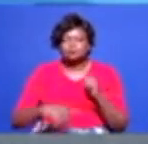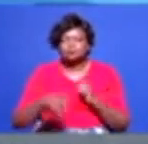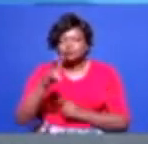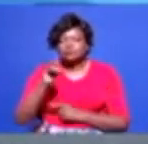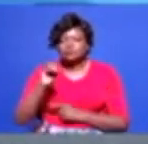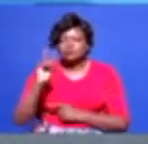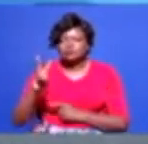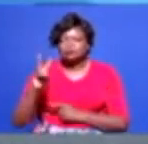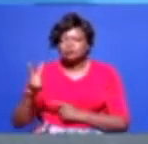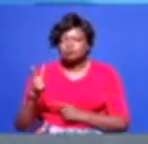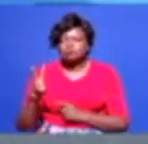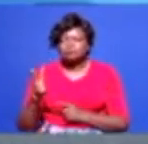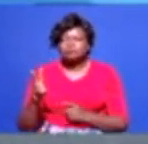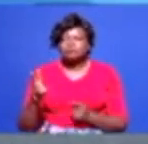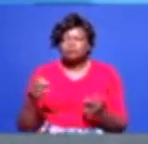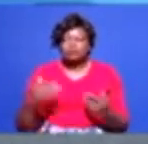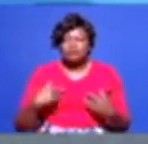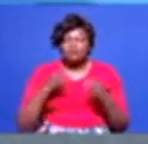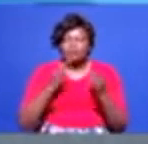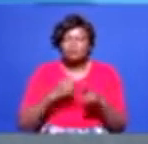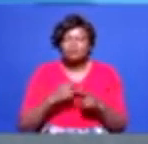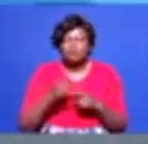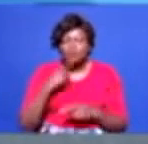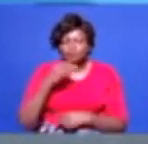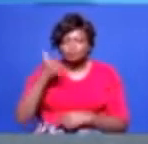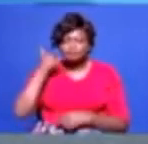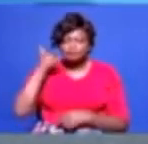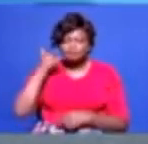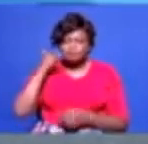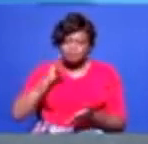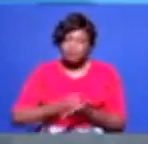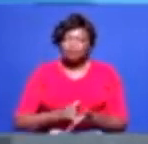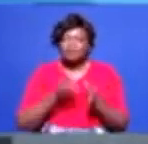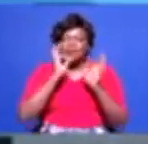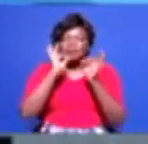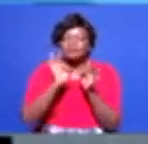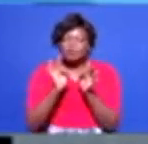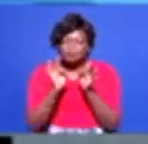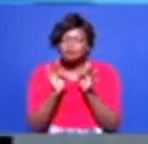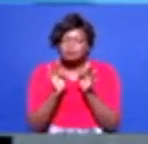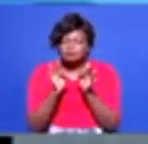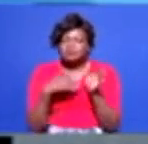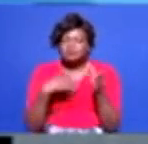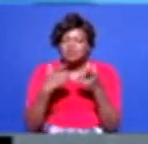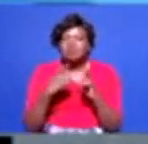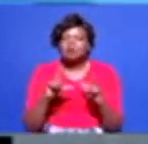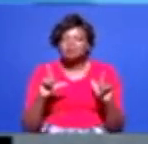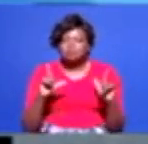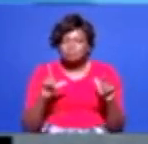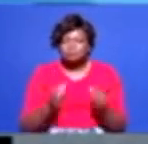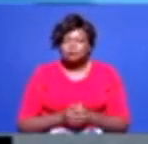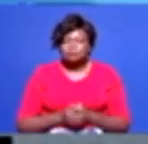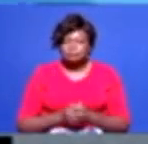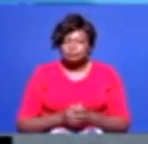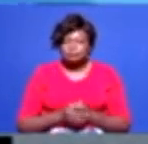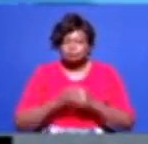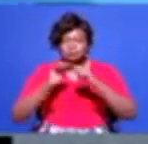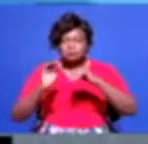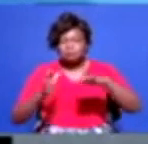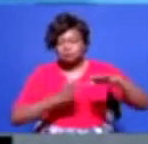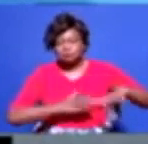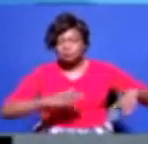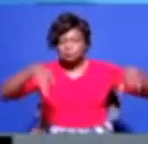2022. Tutakuwa naye Susan Thuku ambaye atakuwa kuletea taarifa hizi kwa lugha ya ishara. Sasa Rais